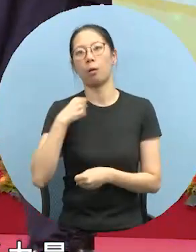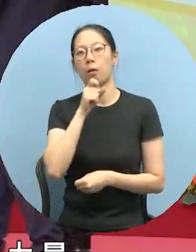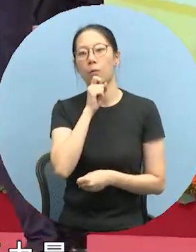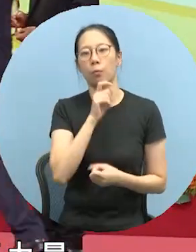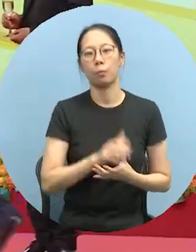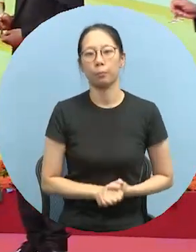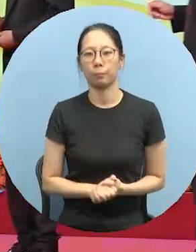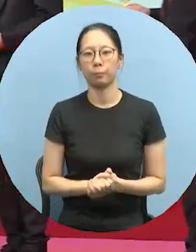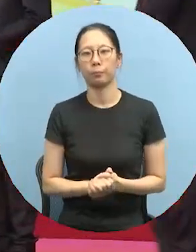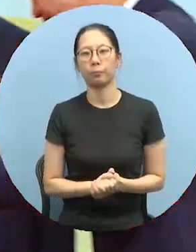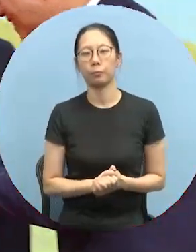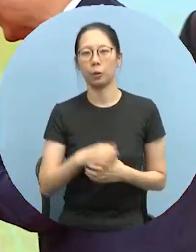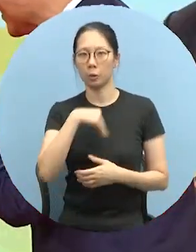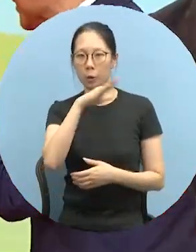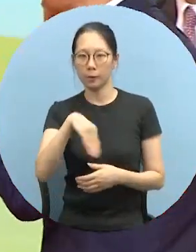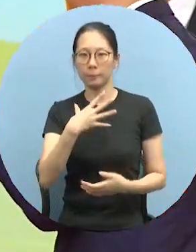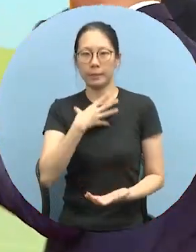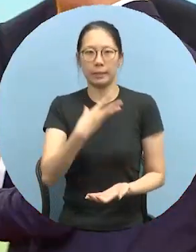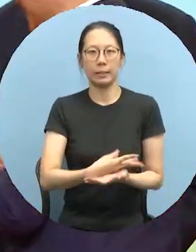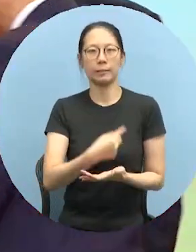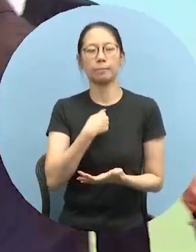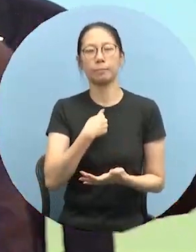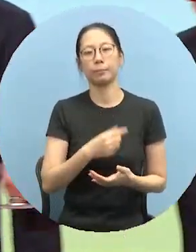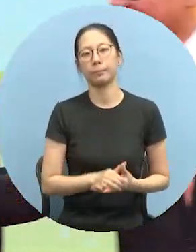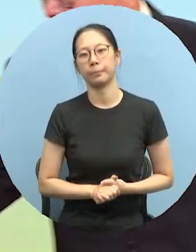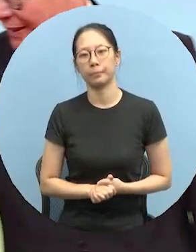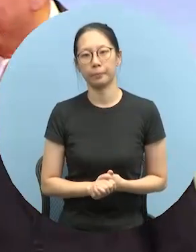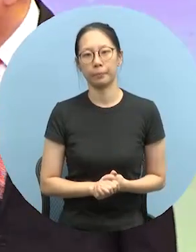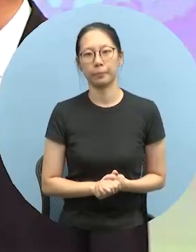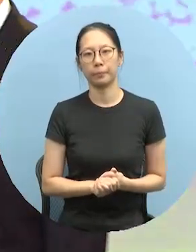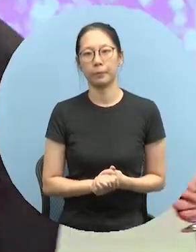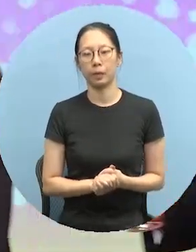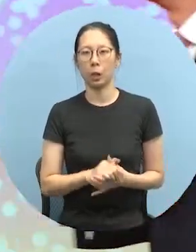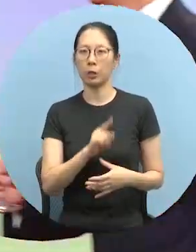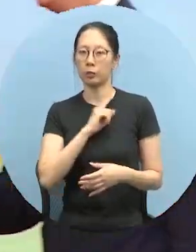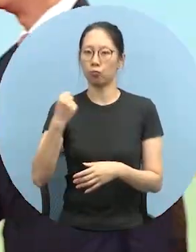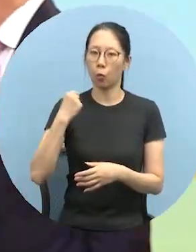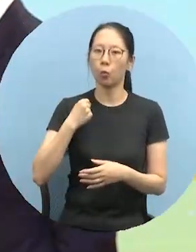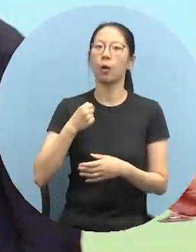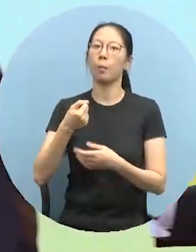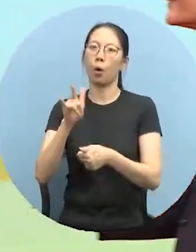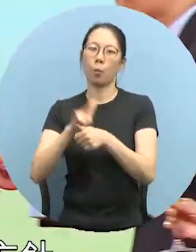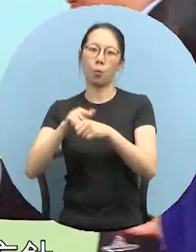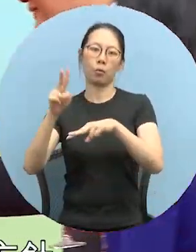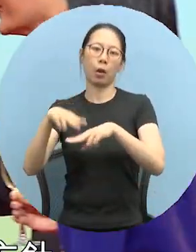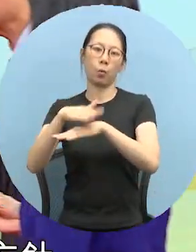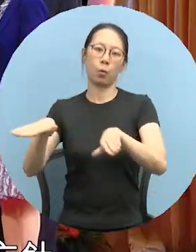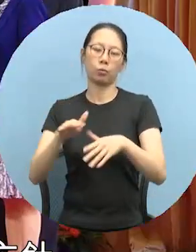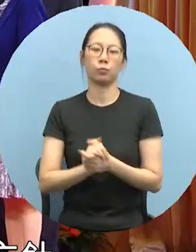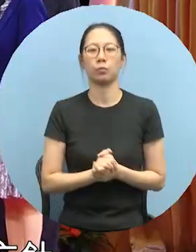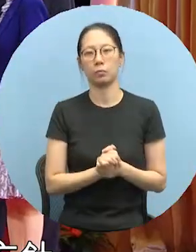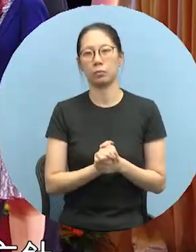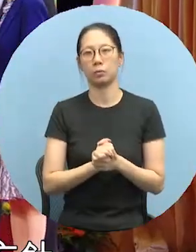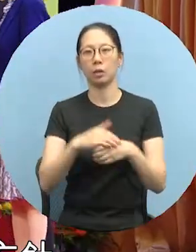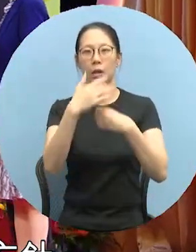量，因此我們必須提高警惕，自發維護國家安全，全面